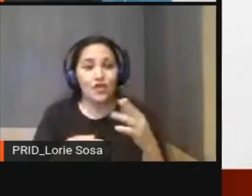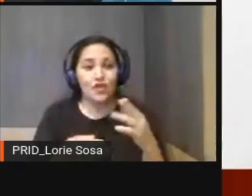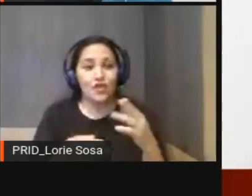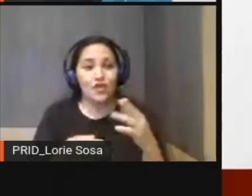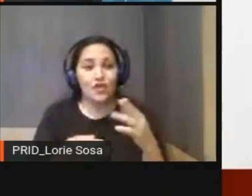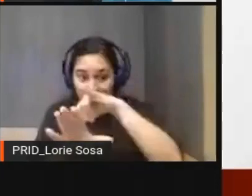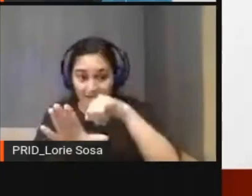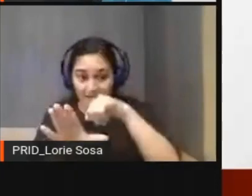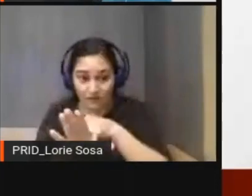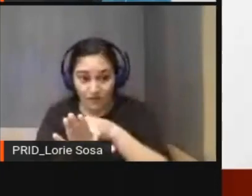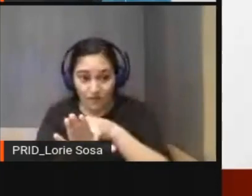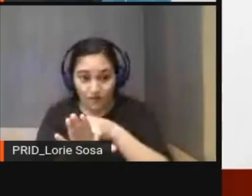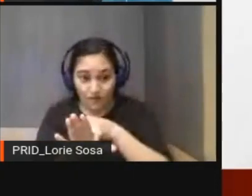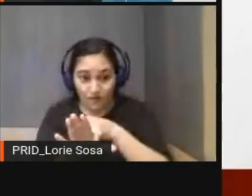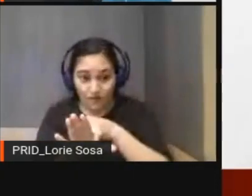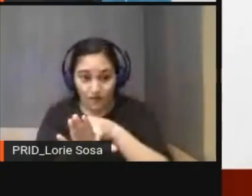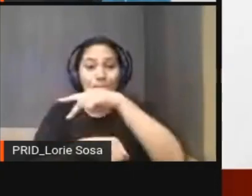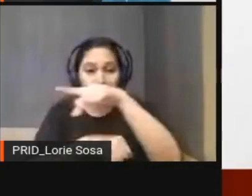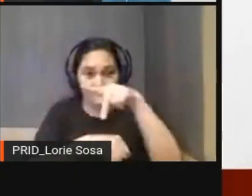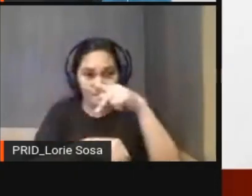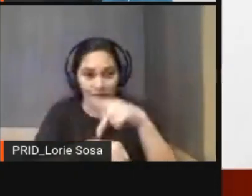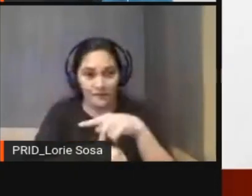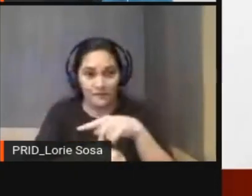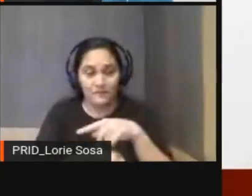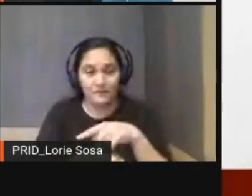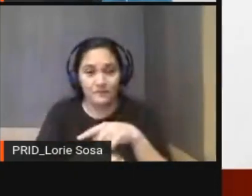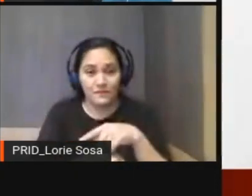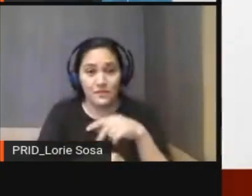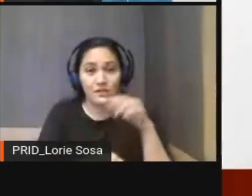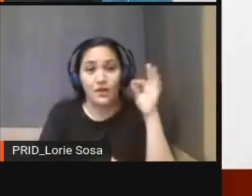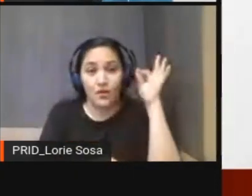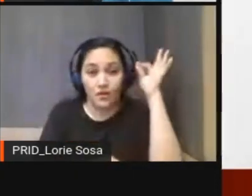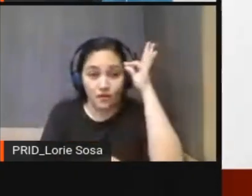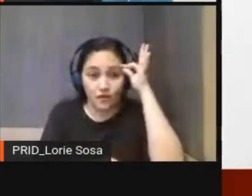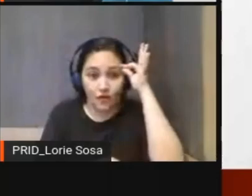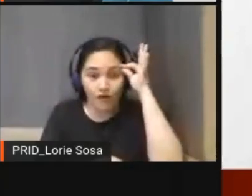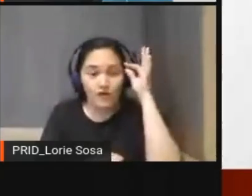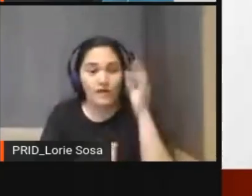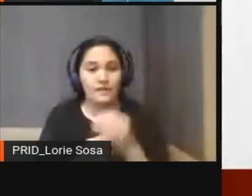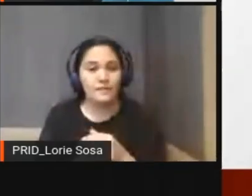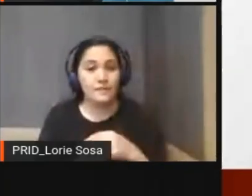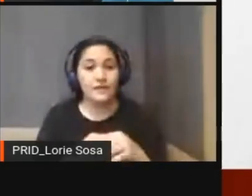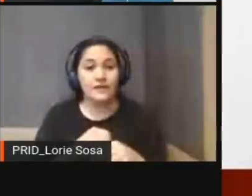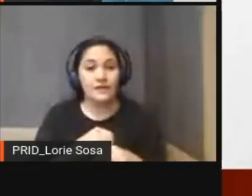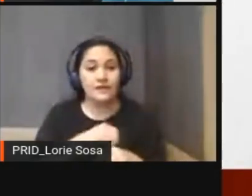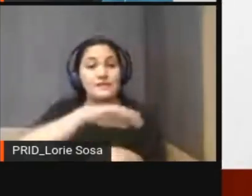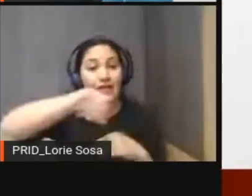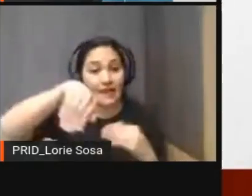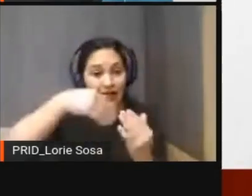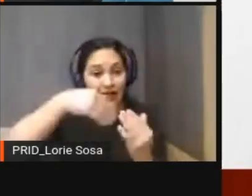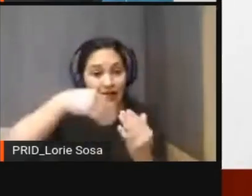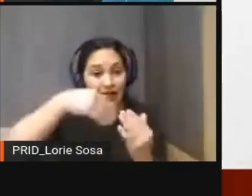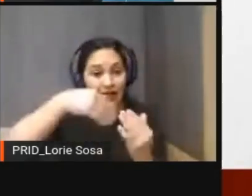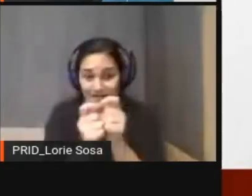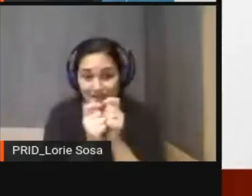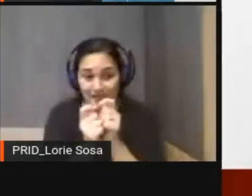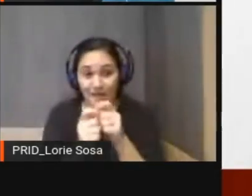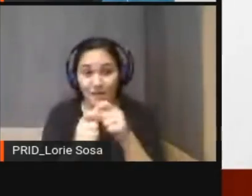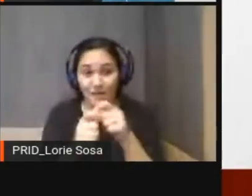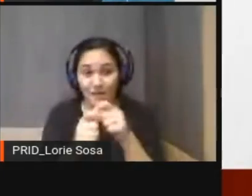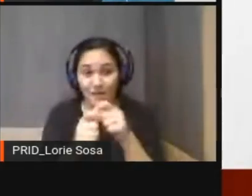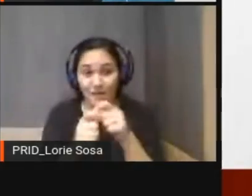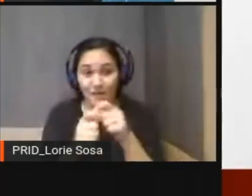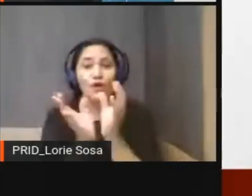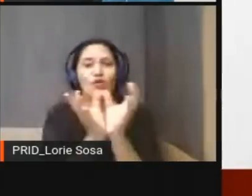Hands in Inclusion Pilipinas, si Sir Roylan, at sa lahat ho ng ating mga kasapi sa community na ito, sa lahat ng ating